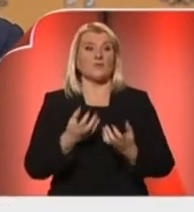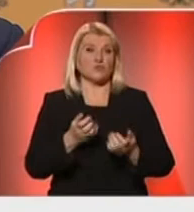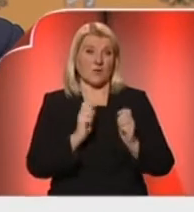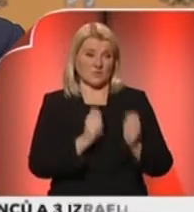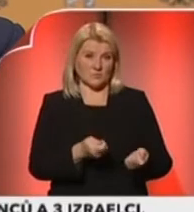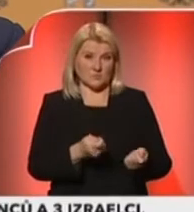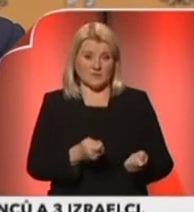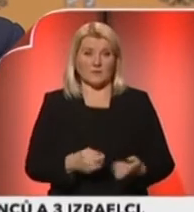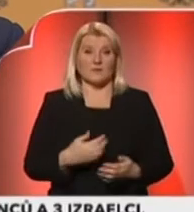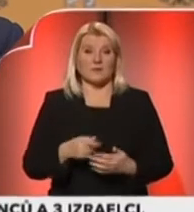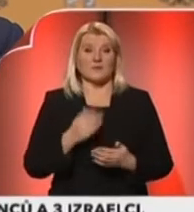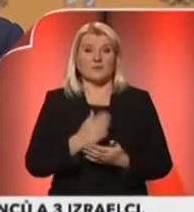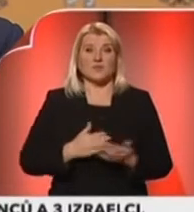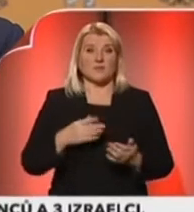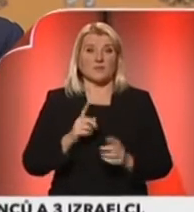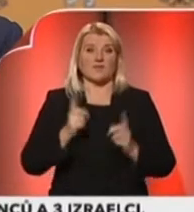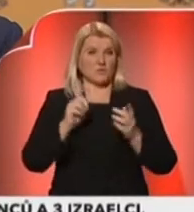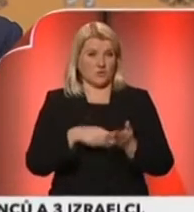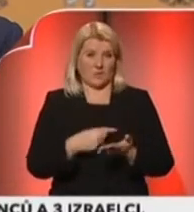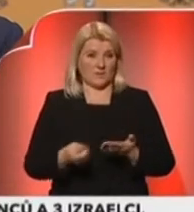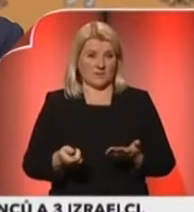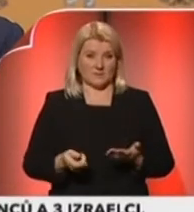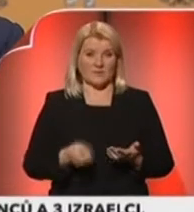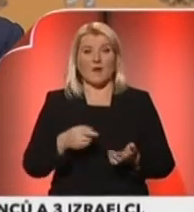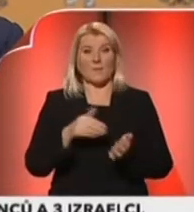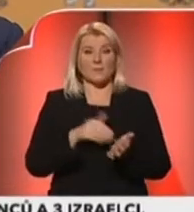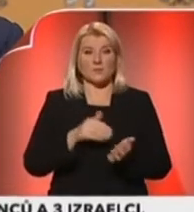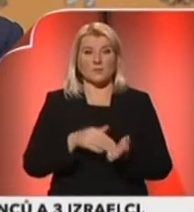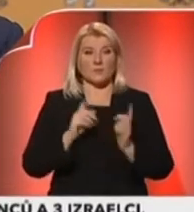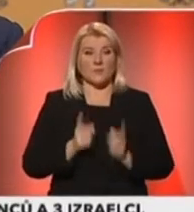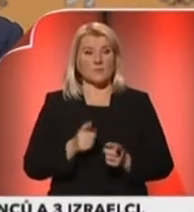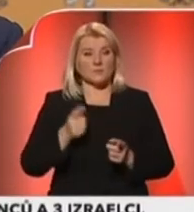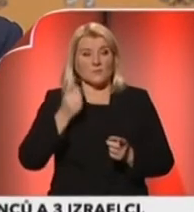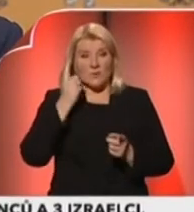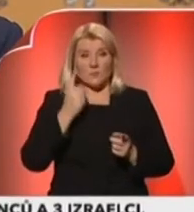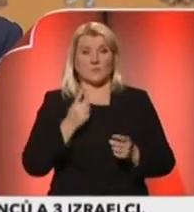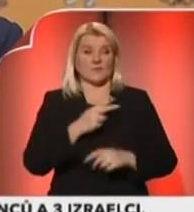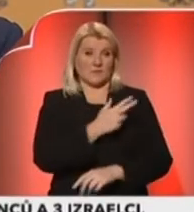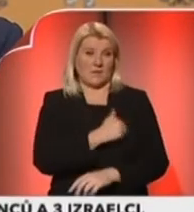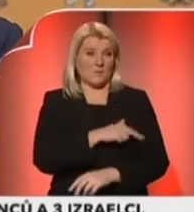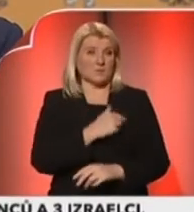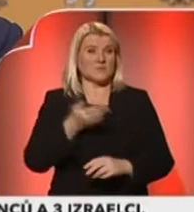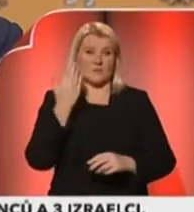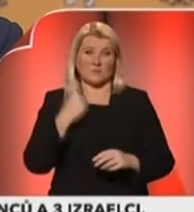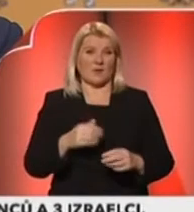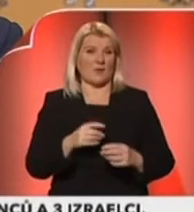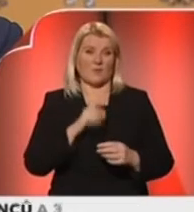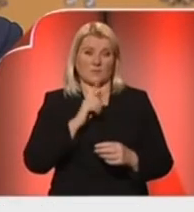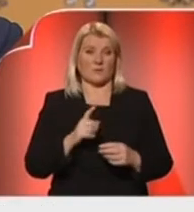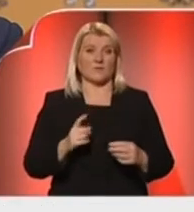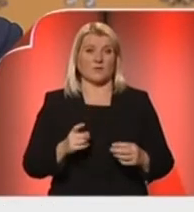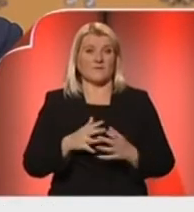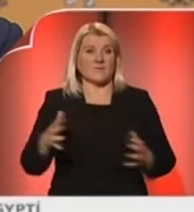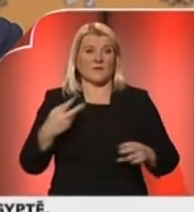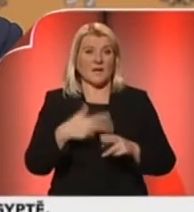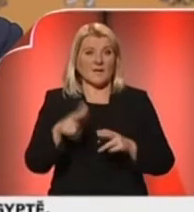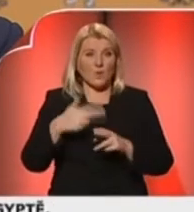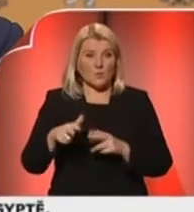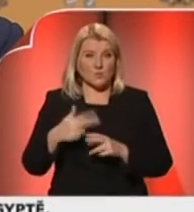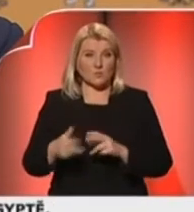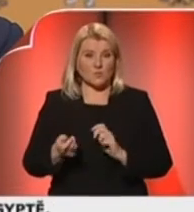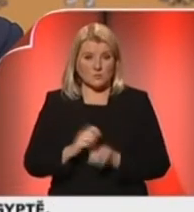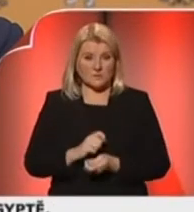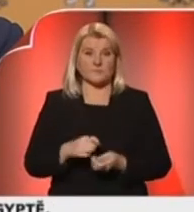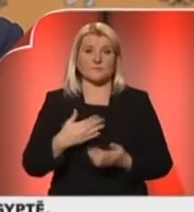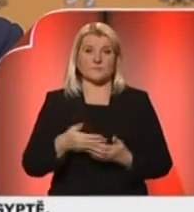Ta částka není velká. Je potřeba si uvědomit, že nemocnice prošly obrovskou rekonstrukcí. Tady